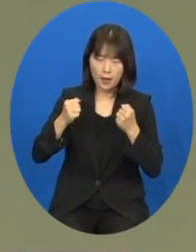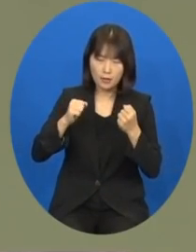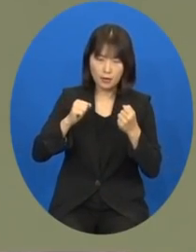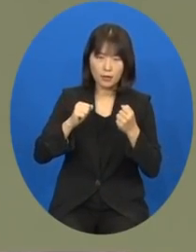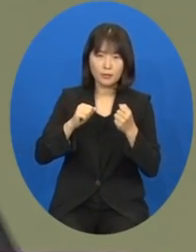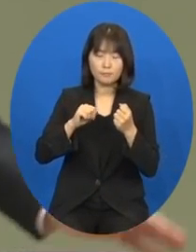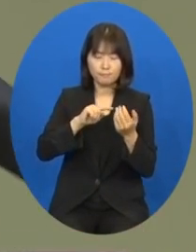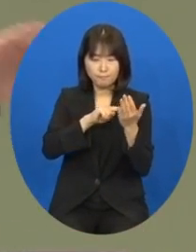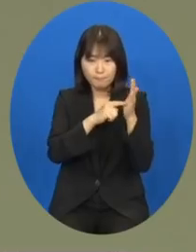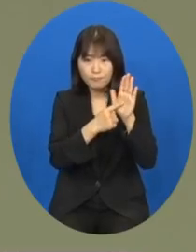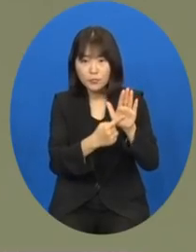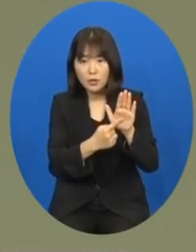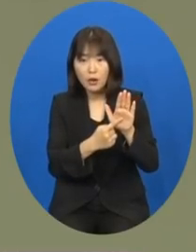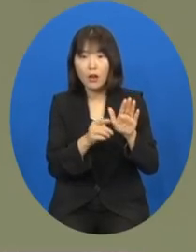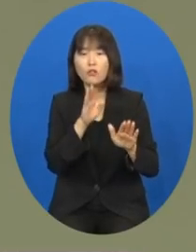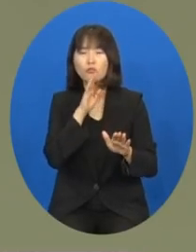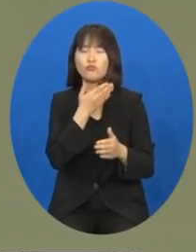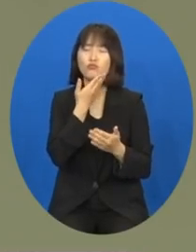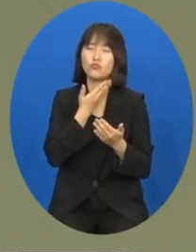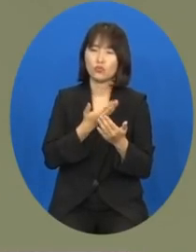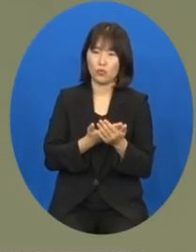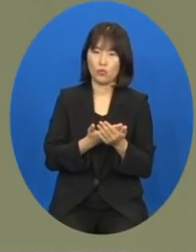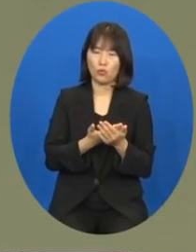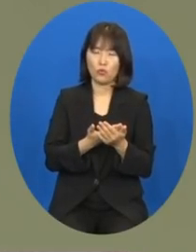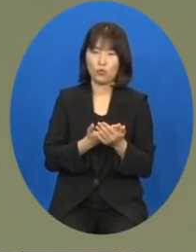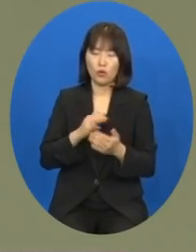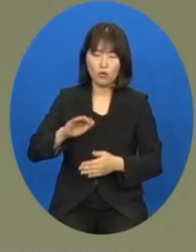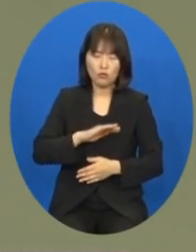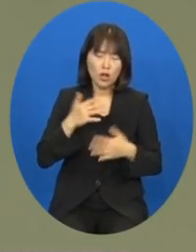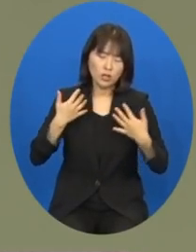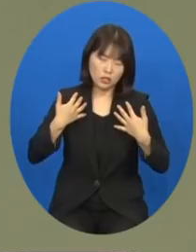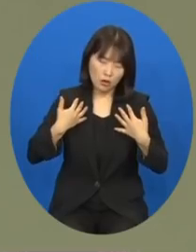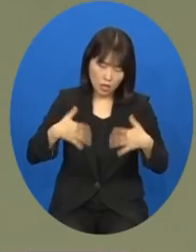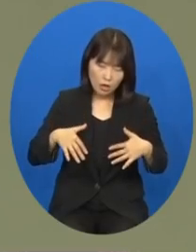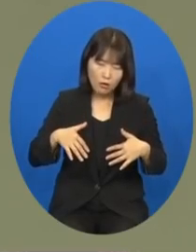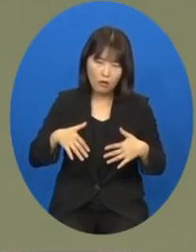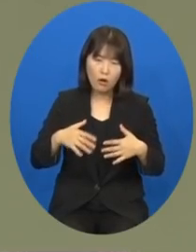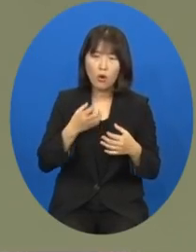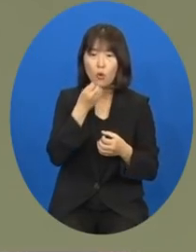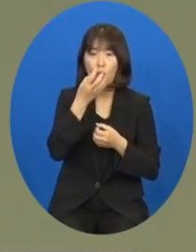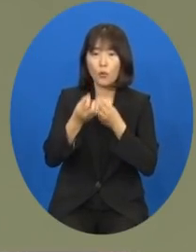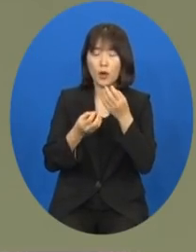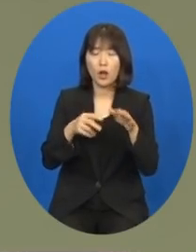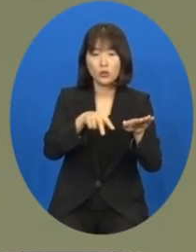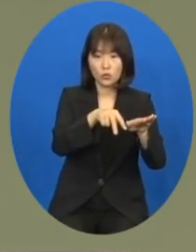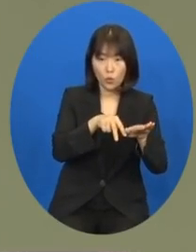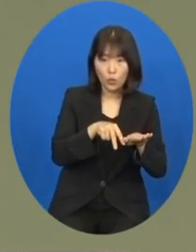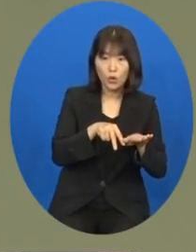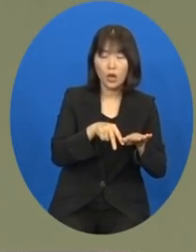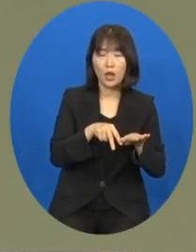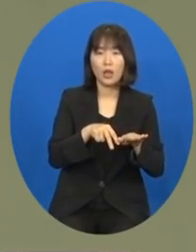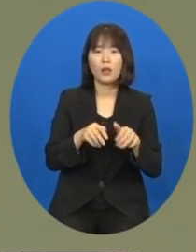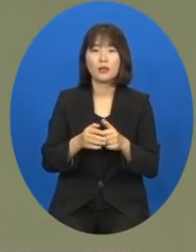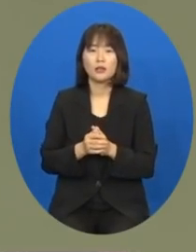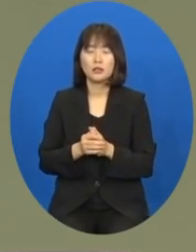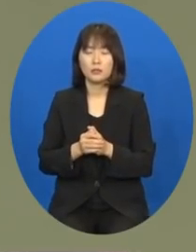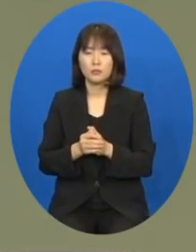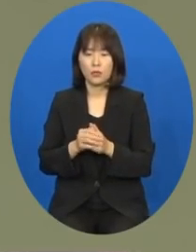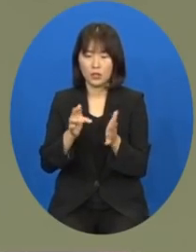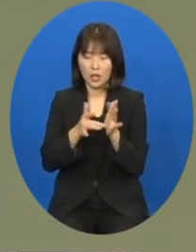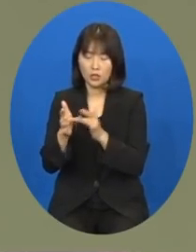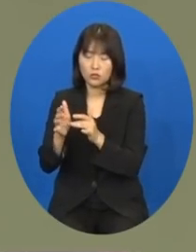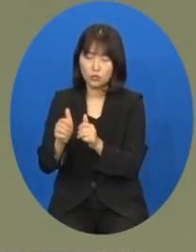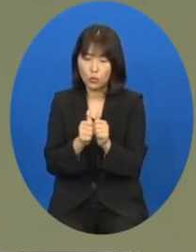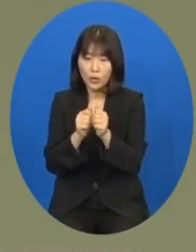우리가 서로 우리의 연약함을 고백하는 속회 그룹 s 일기를 통해서 배울 자와의 대화를